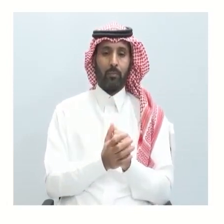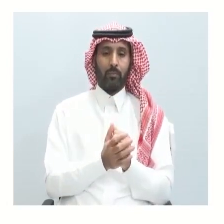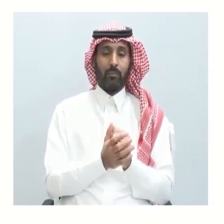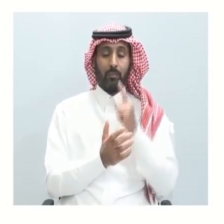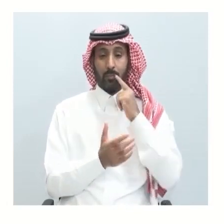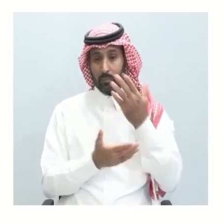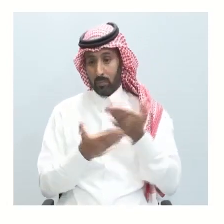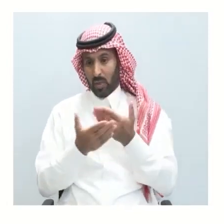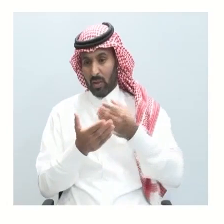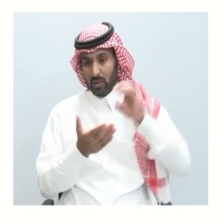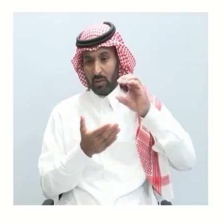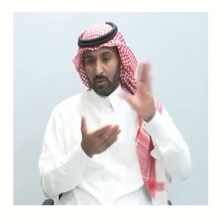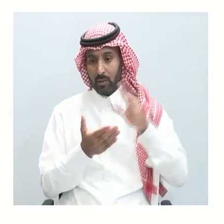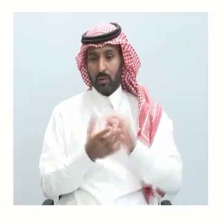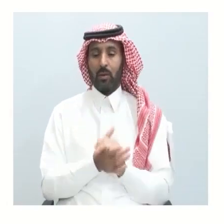التفاعل C،